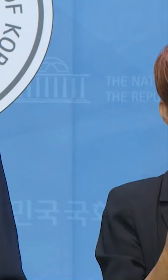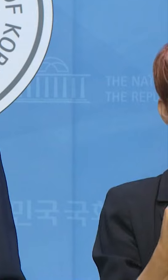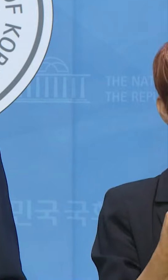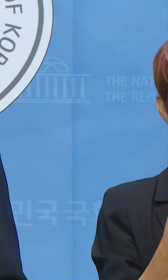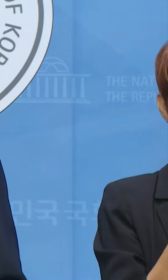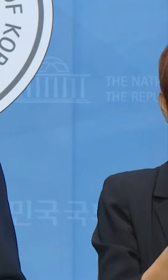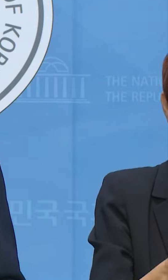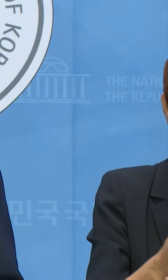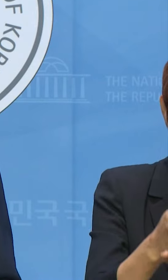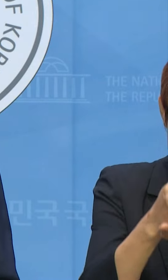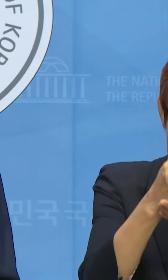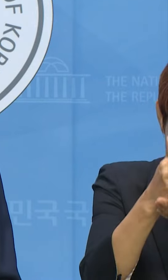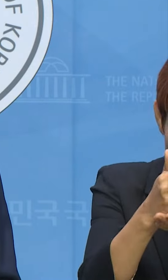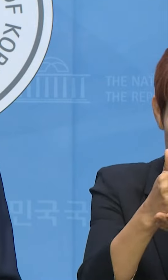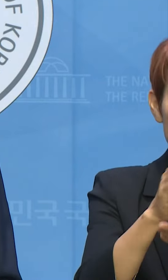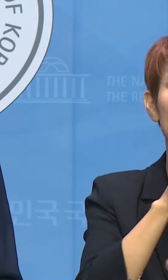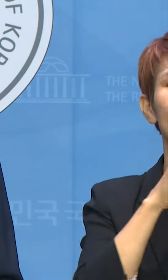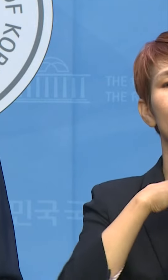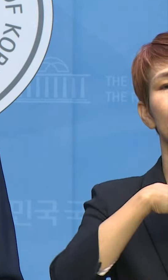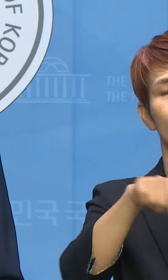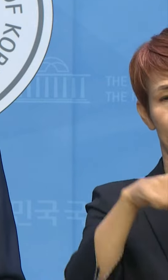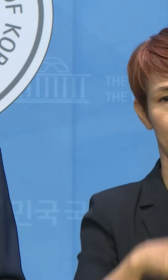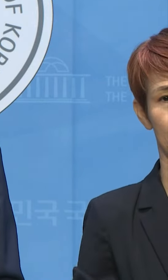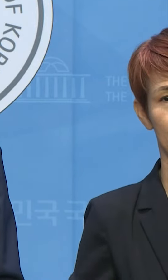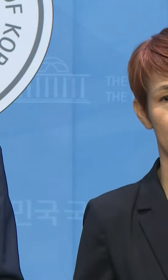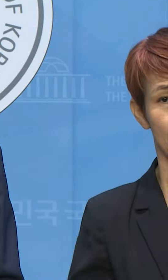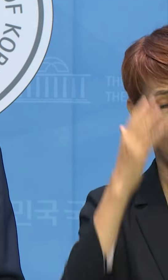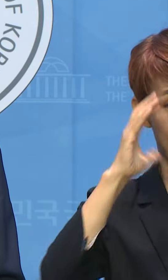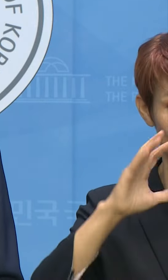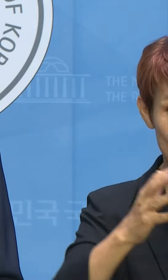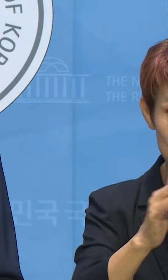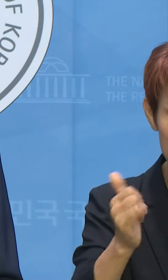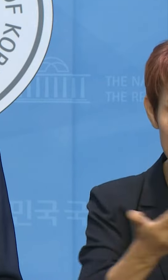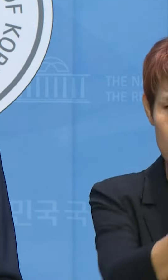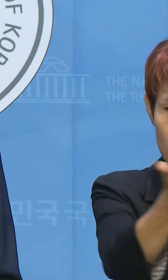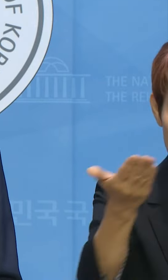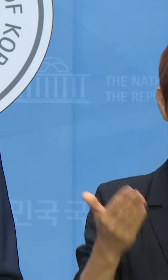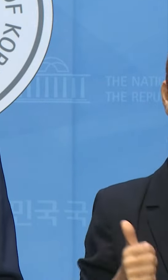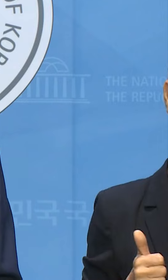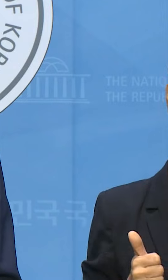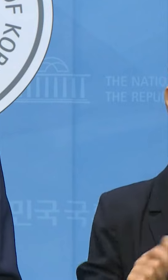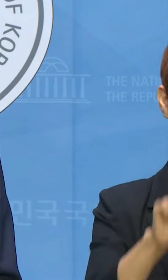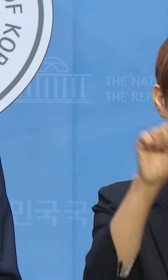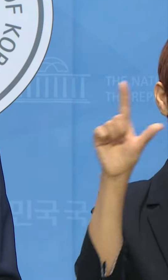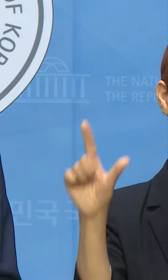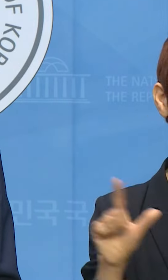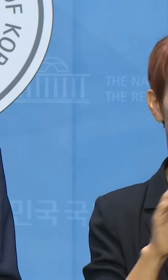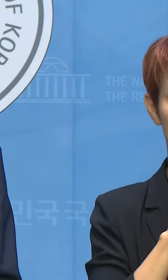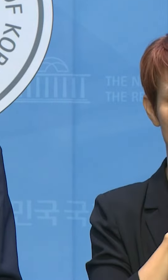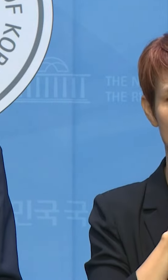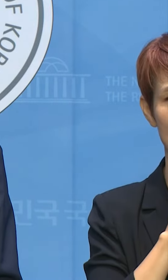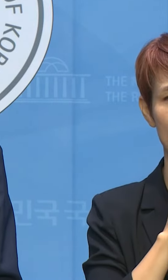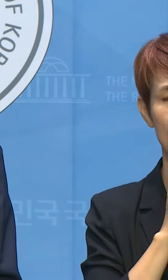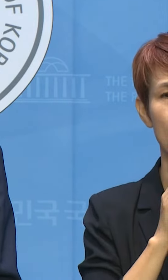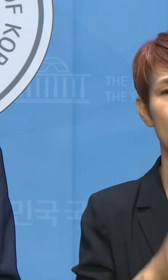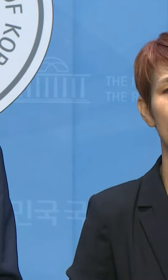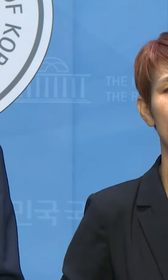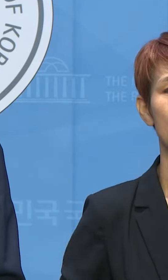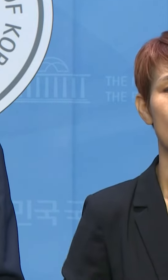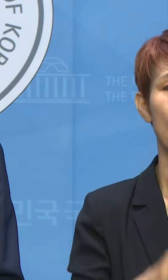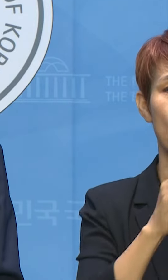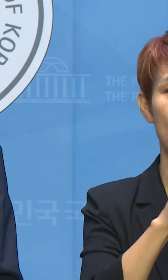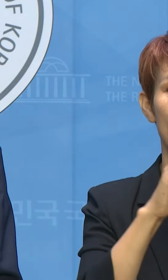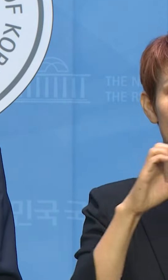봉하고 모시는 것입니다 대한민국 국민은 정말 성실하게 살아갑니다 경제협력개발기구